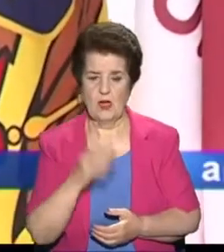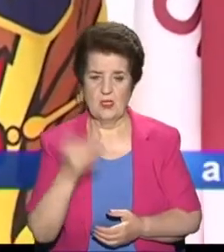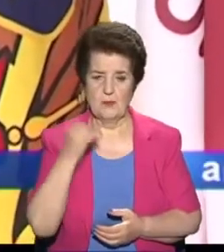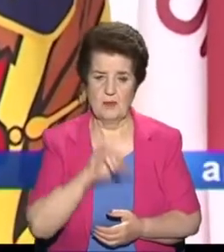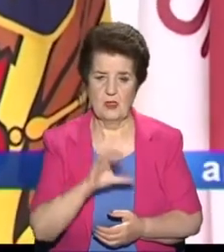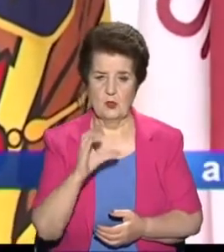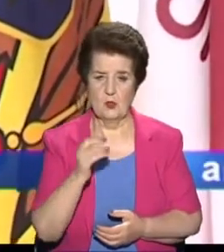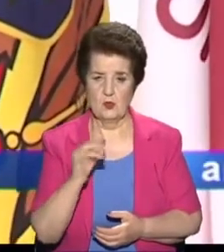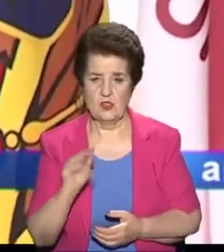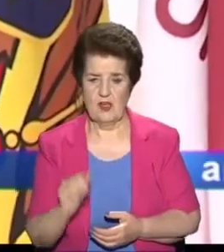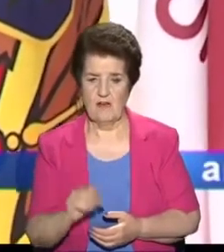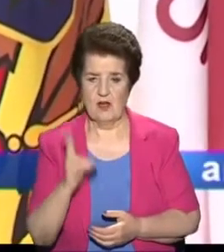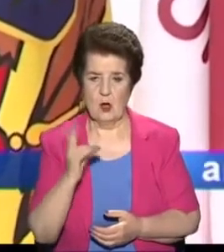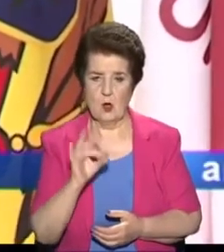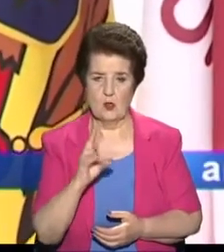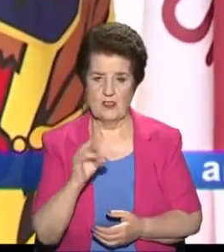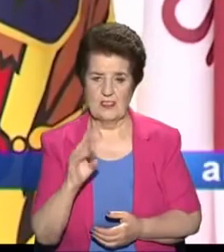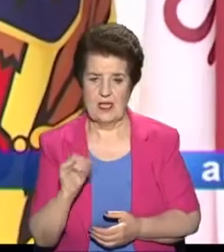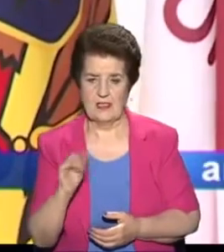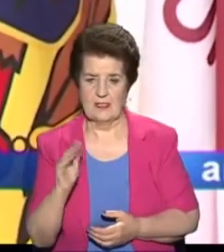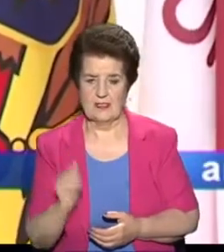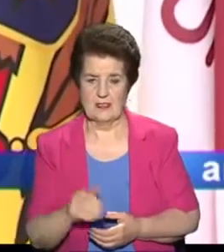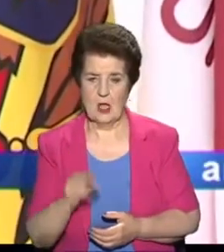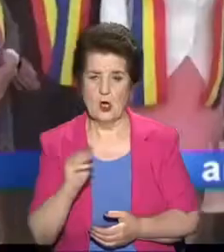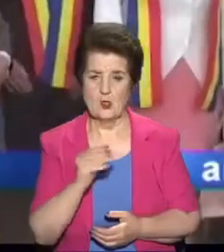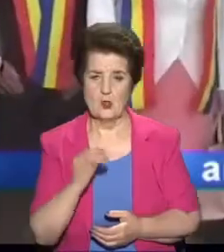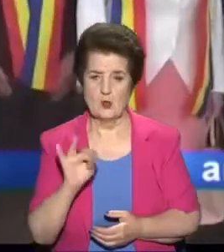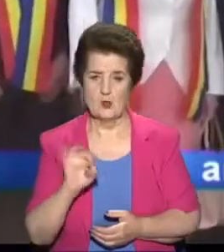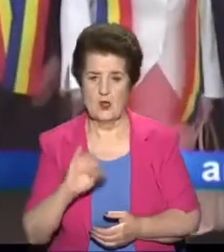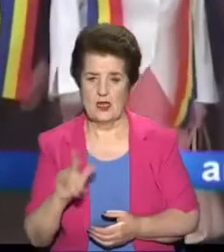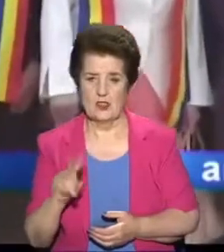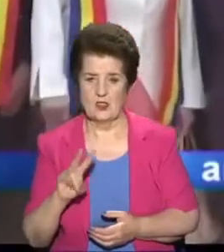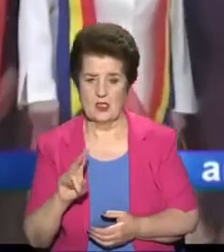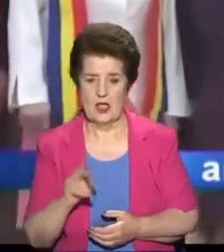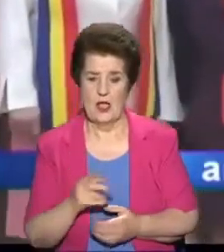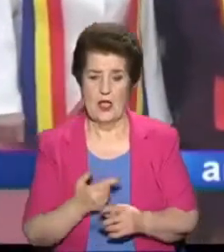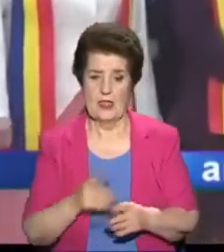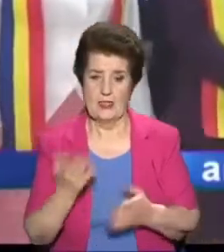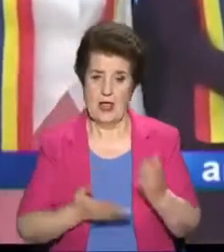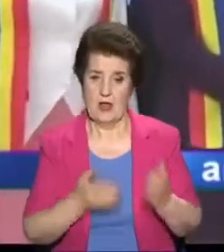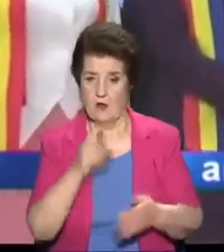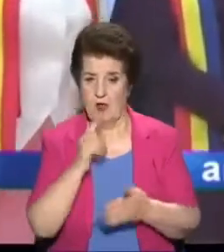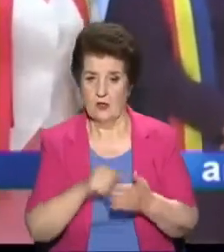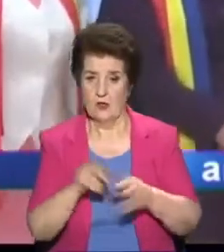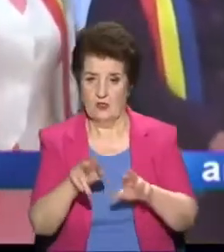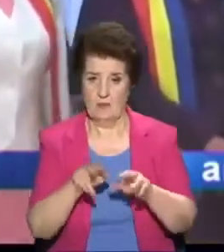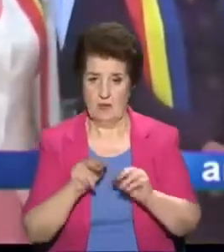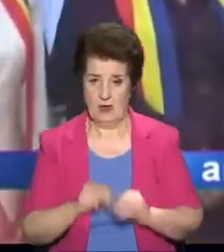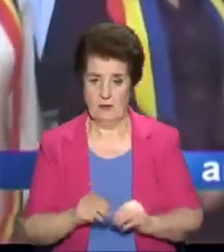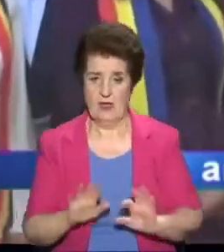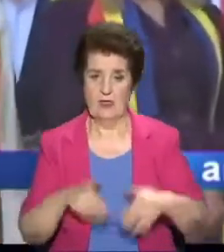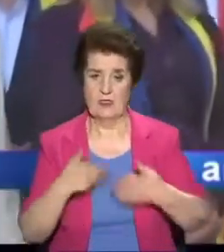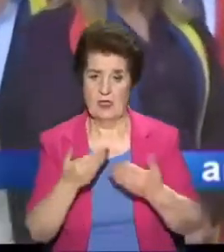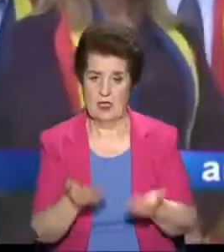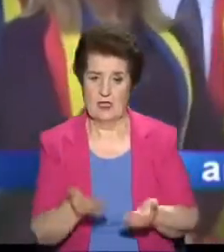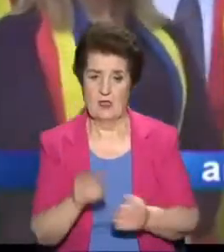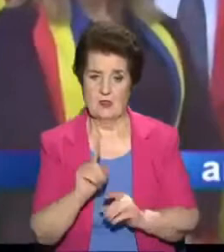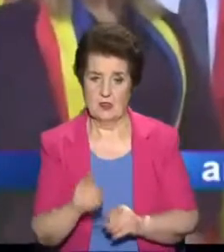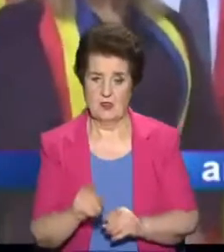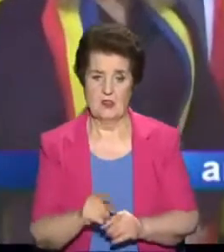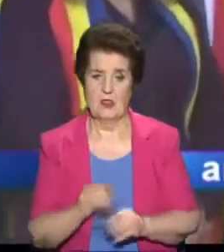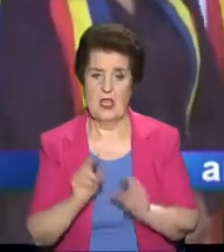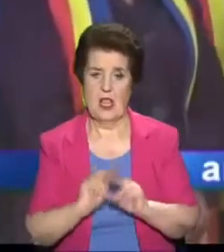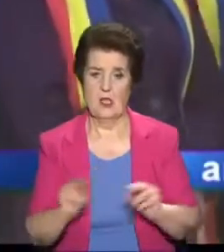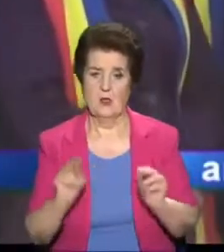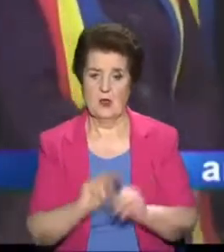Suceava cahul Constanța dar și autostrada Giurgiulești naslavcea dacă vor ajunge în parlament aceștia își propun să unifice și domeniile